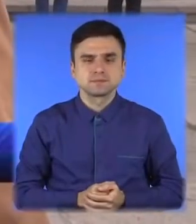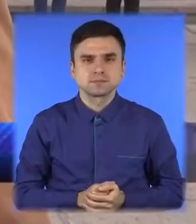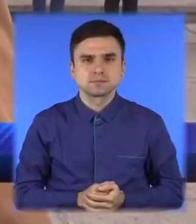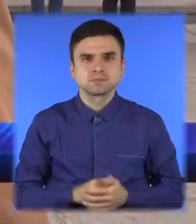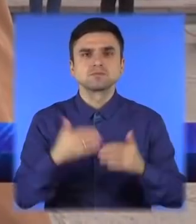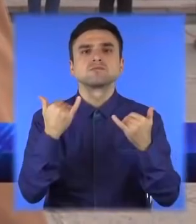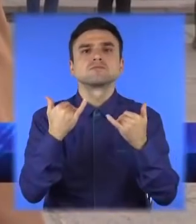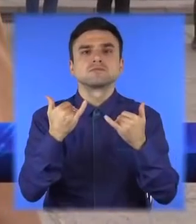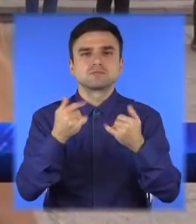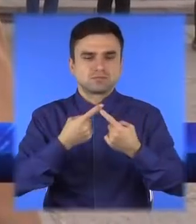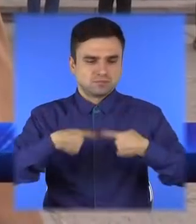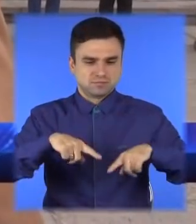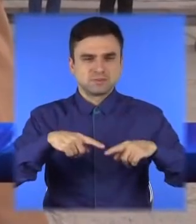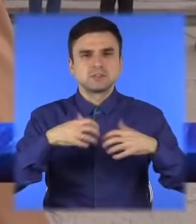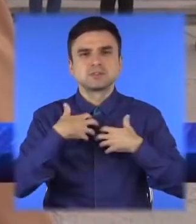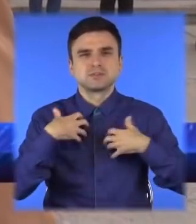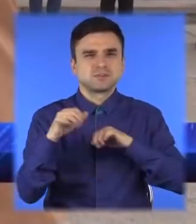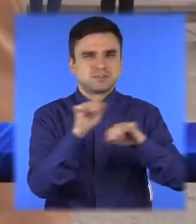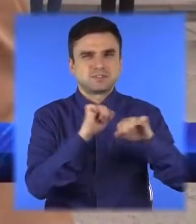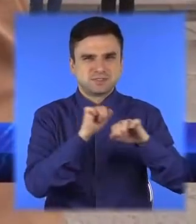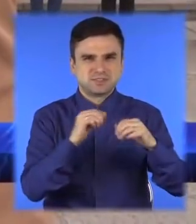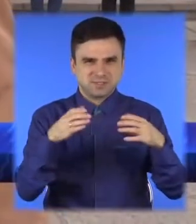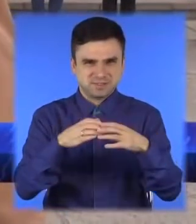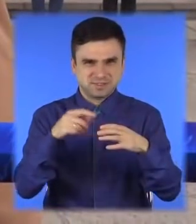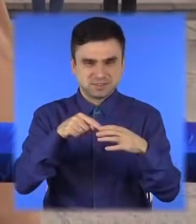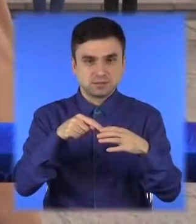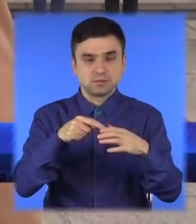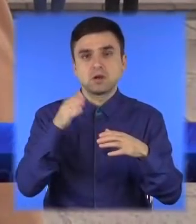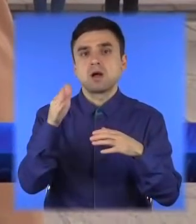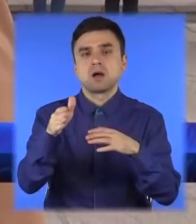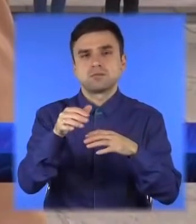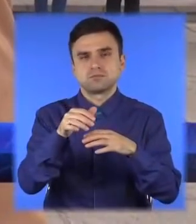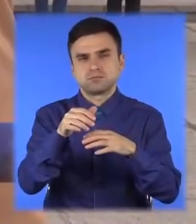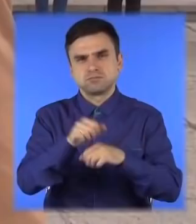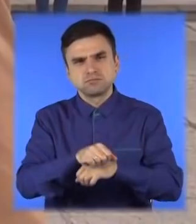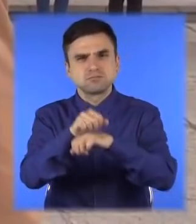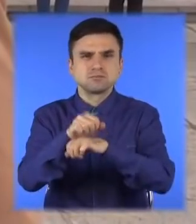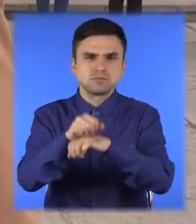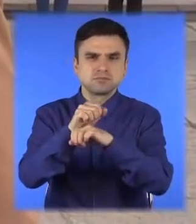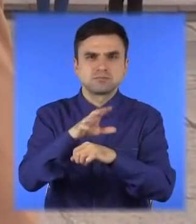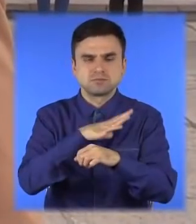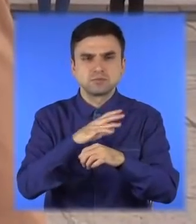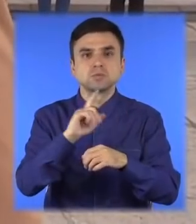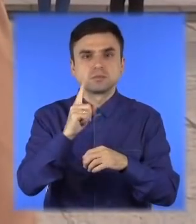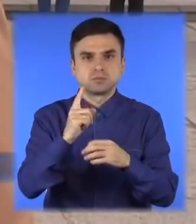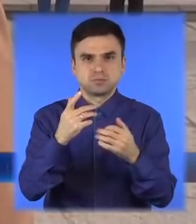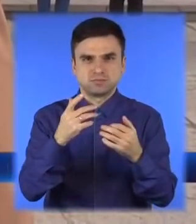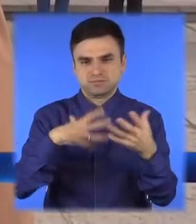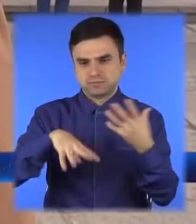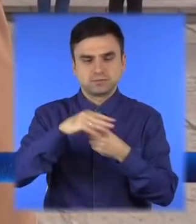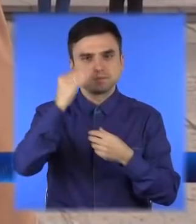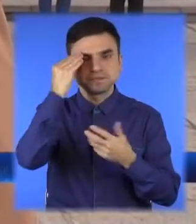Альянс захисників тварин вирішив провести акцію «Тварини не іграшки». Ми вважаємо, що в 21 столітті нема місця тваринам у клітках, і